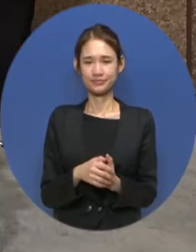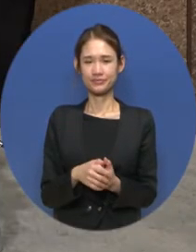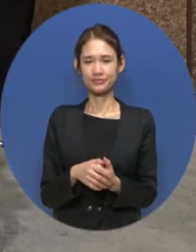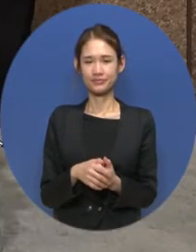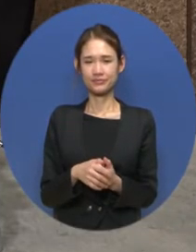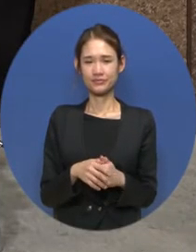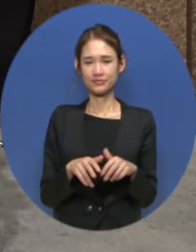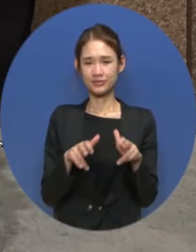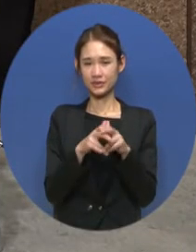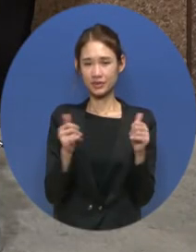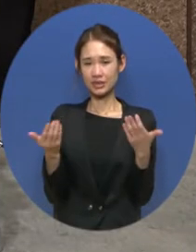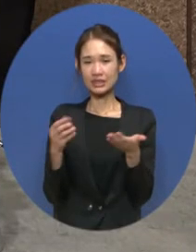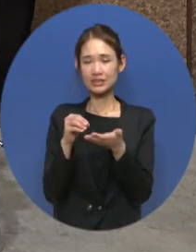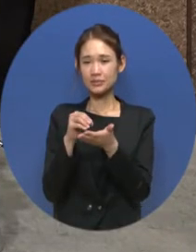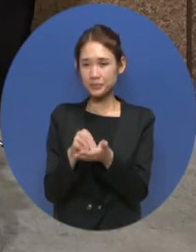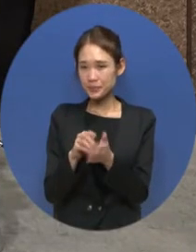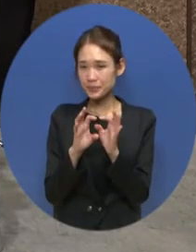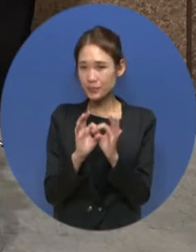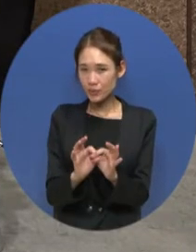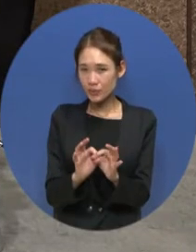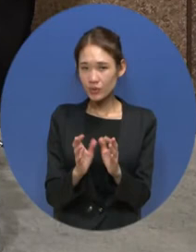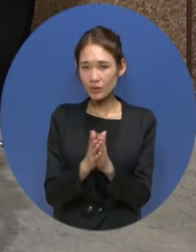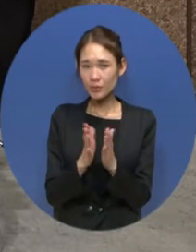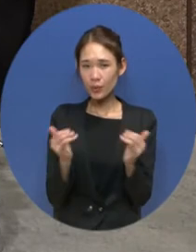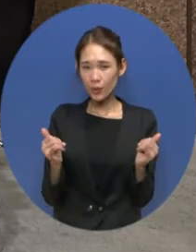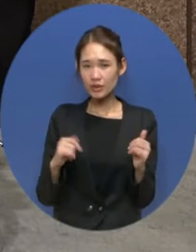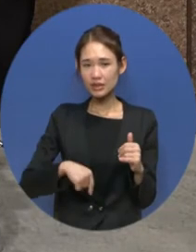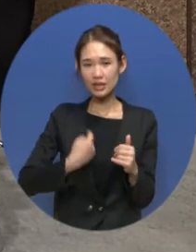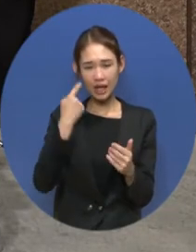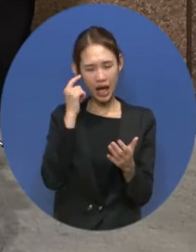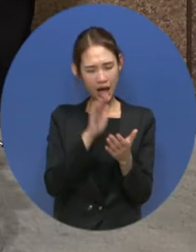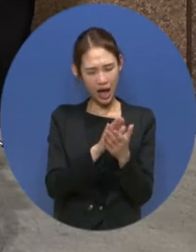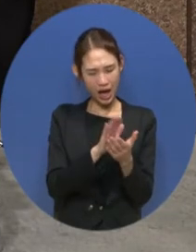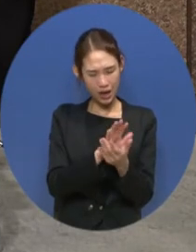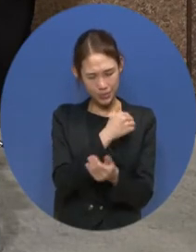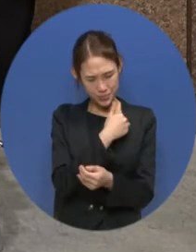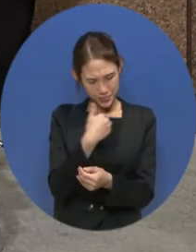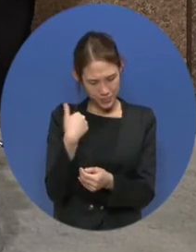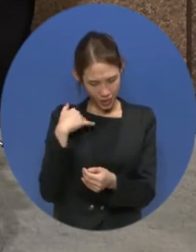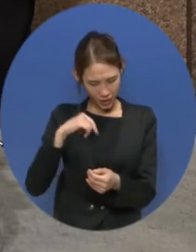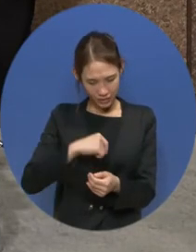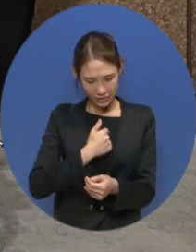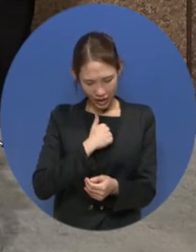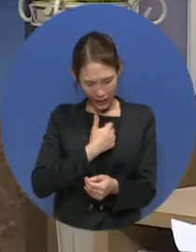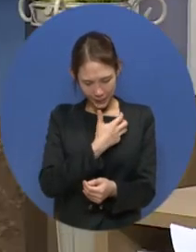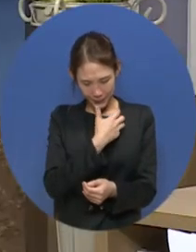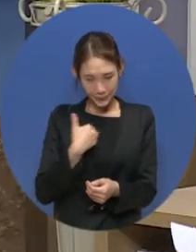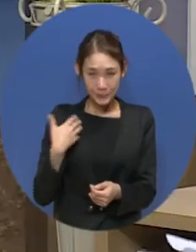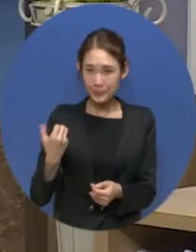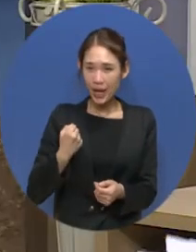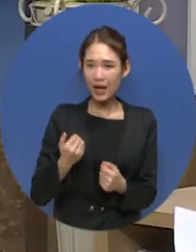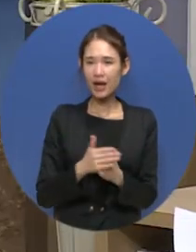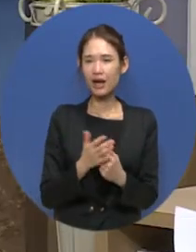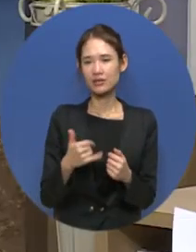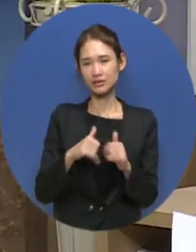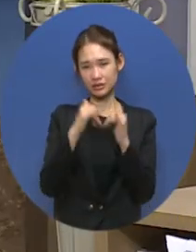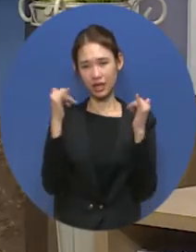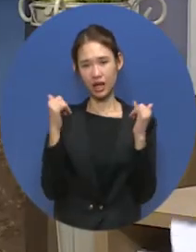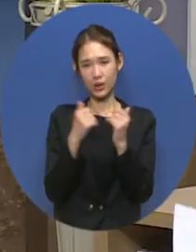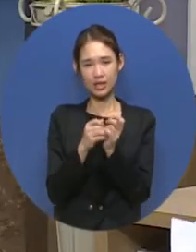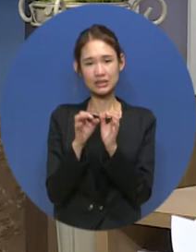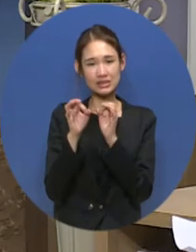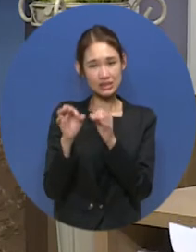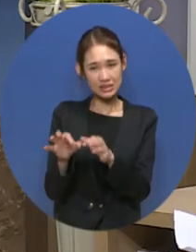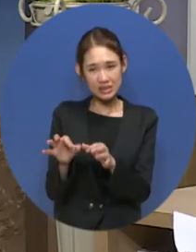또 이 장애인분들이 일을 함으로 인해서 본인 스스로의 또 만족이라든지 자신감도 얻지만 사회적으로도 또 이 기여를 할